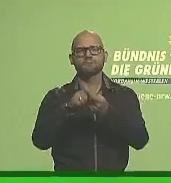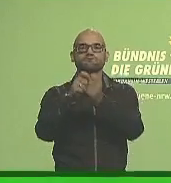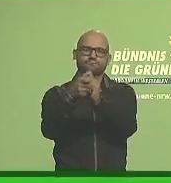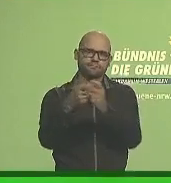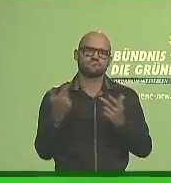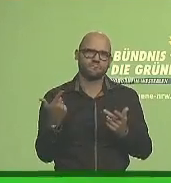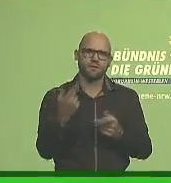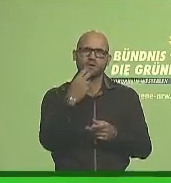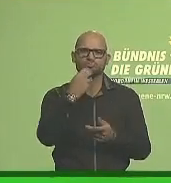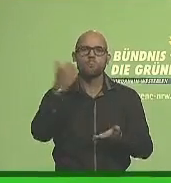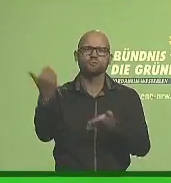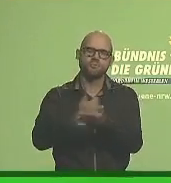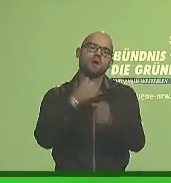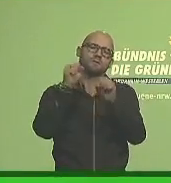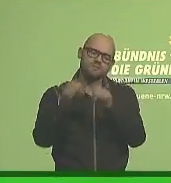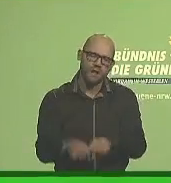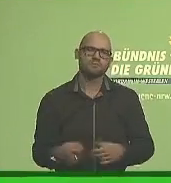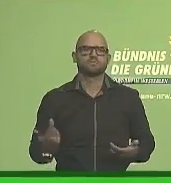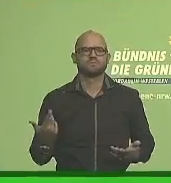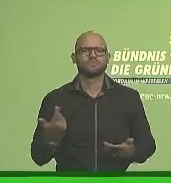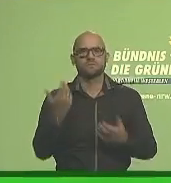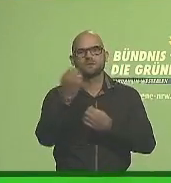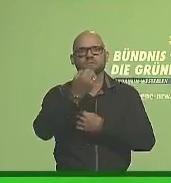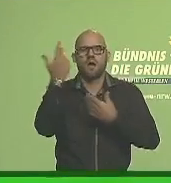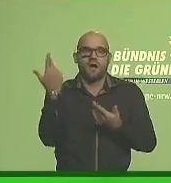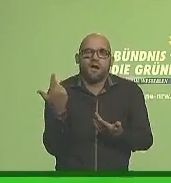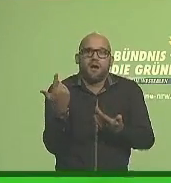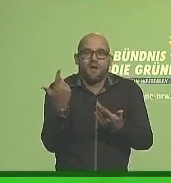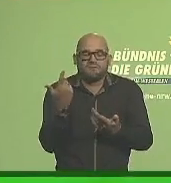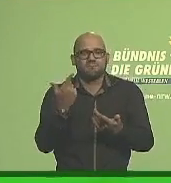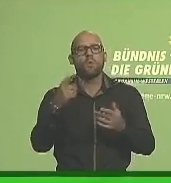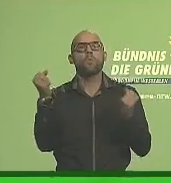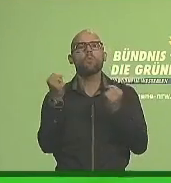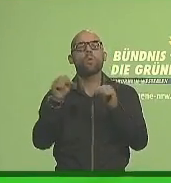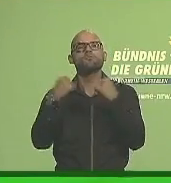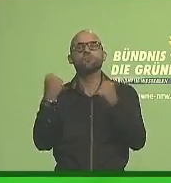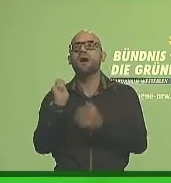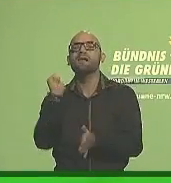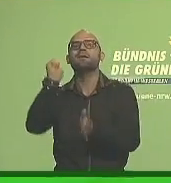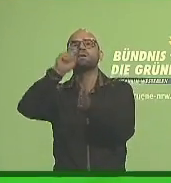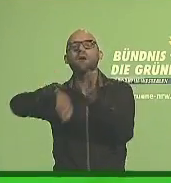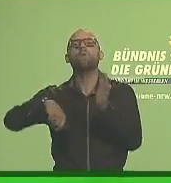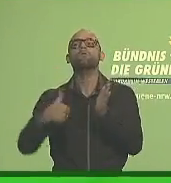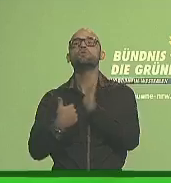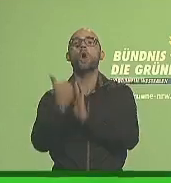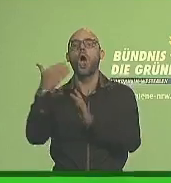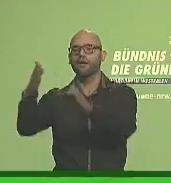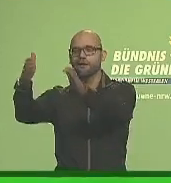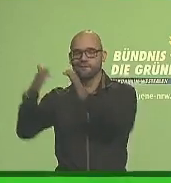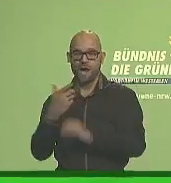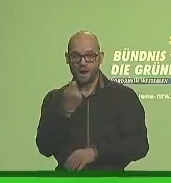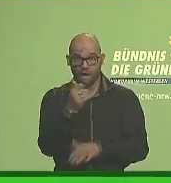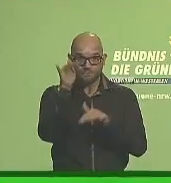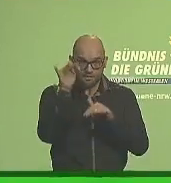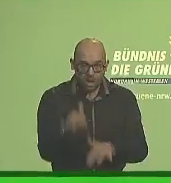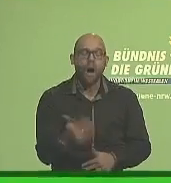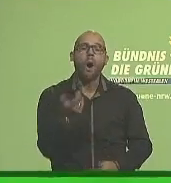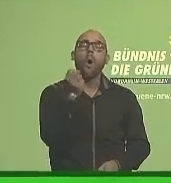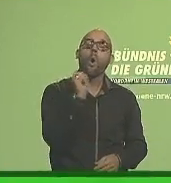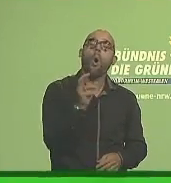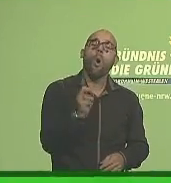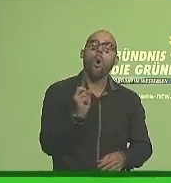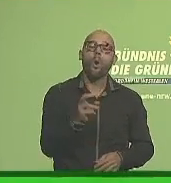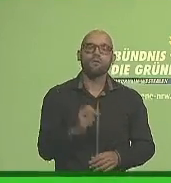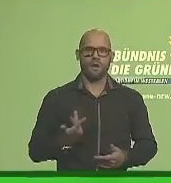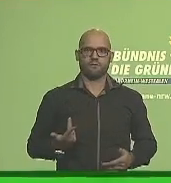Natürlich kann man das tun, wenn man in der Lage ist, einen neuen Kühlschrank zu kaufen, bei sich zu Hause zu investieren, die Warmwassererzeugung durch